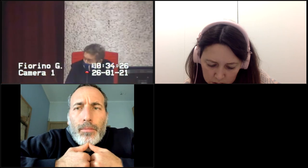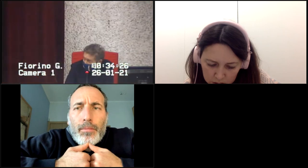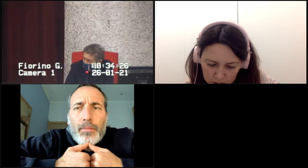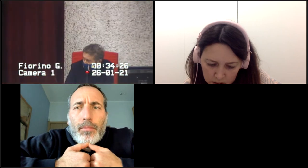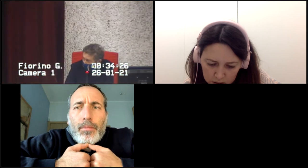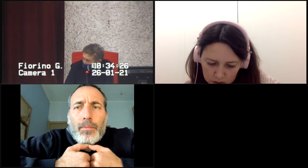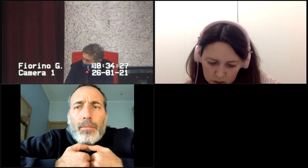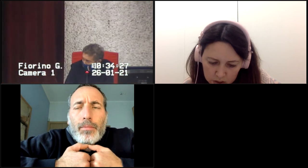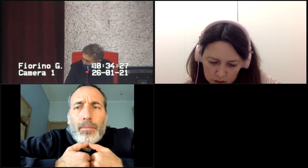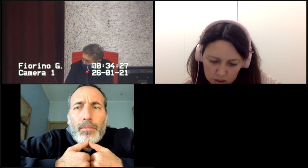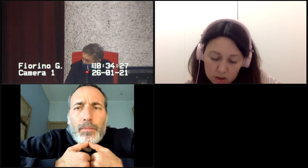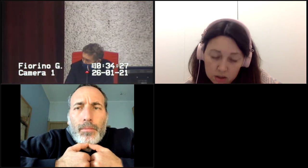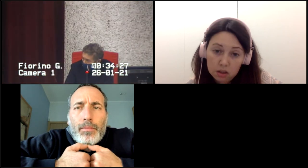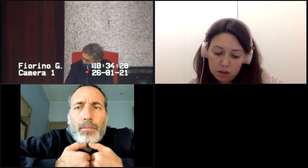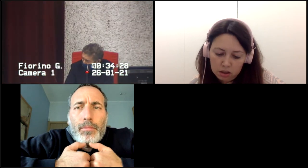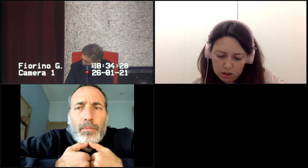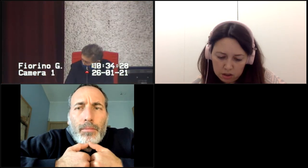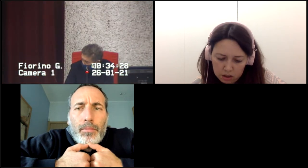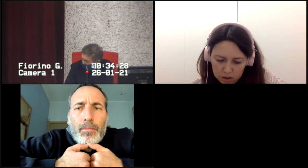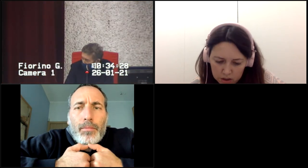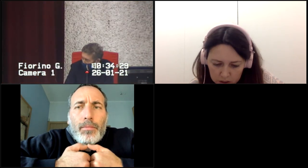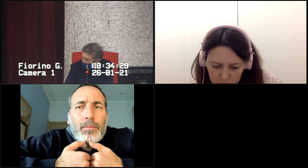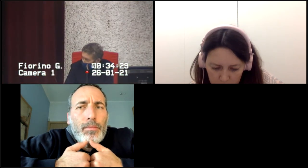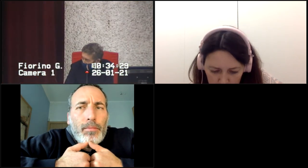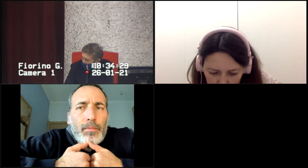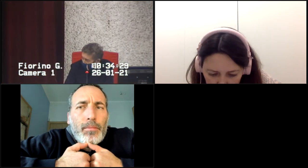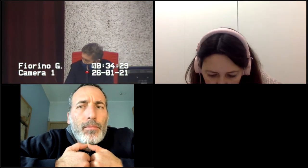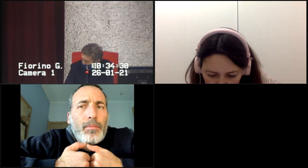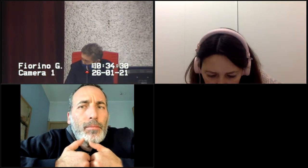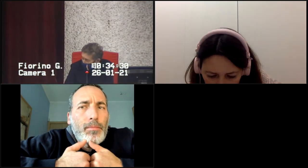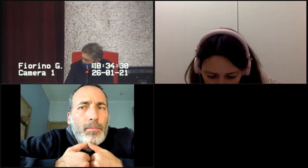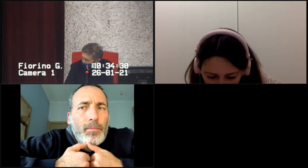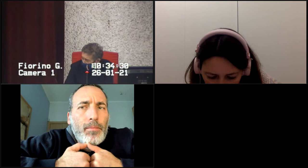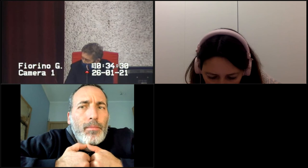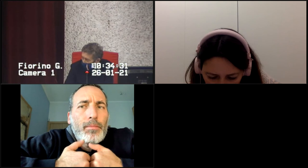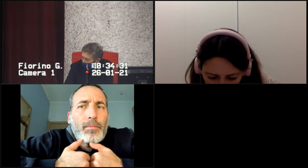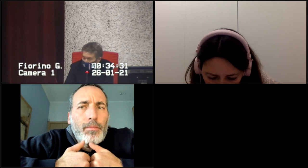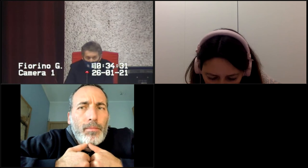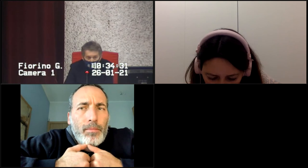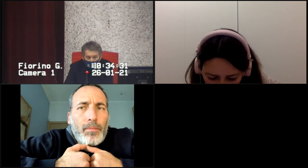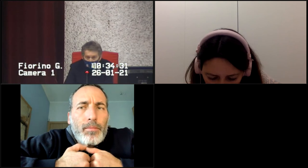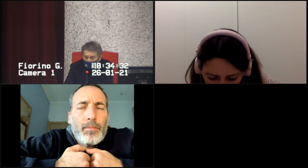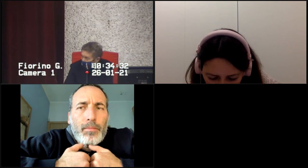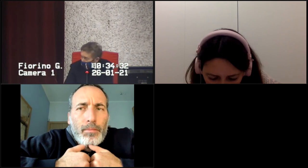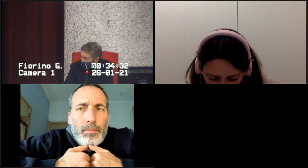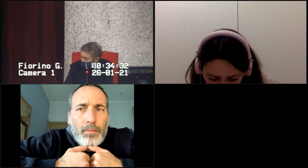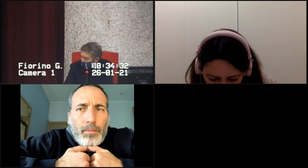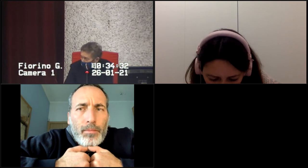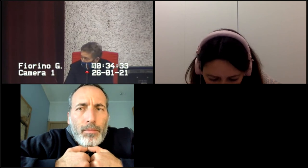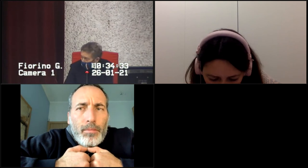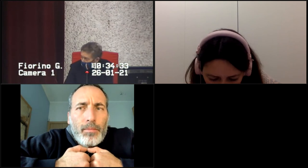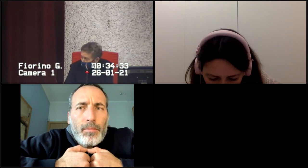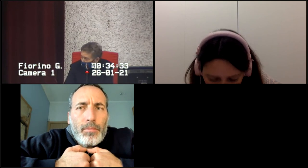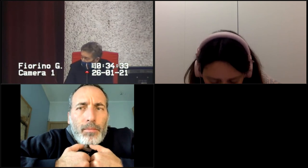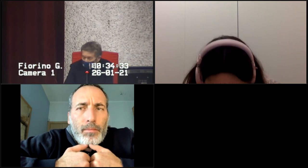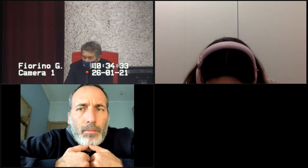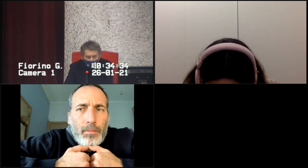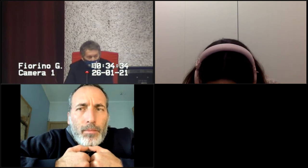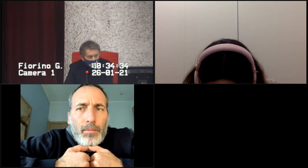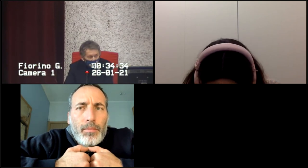Quindi ci sarà un allegato alla sua presentazione, sì, che lei darà poi al segretario. Poi presenterò la mozione firmata. Io credo